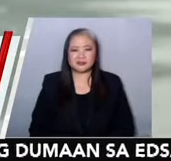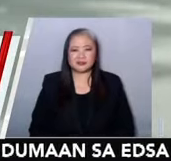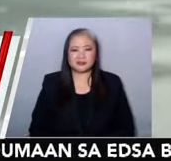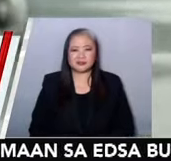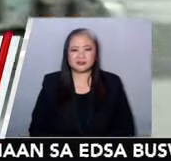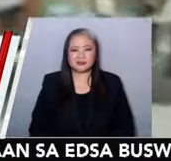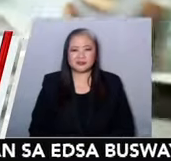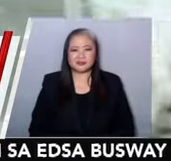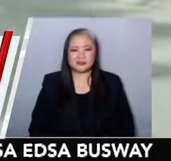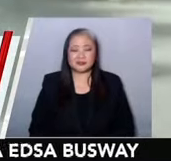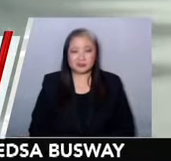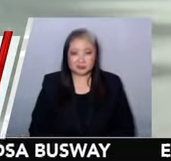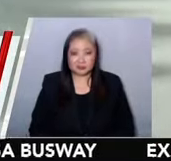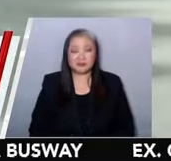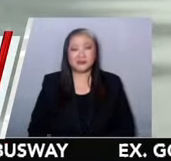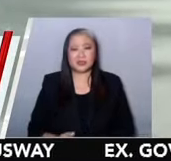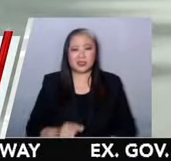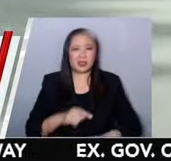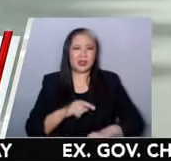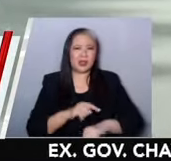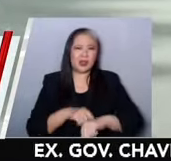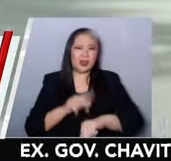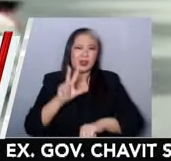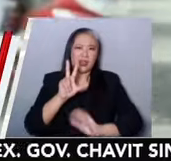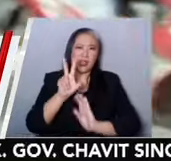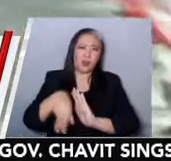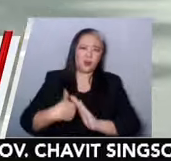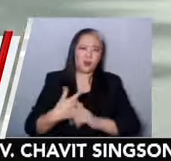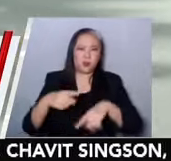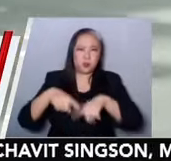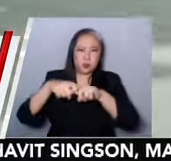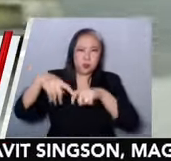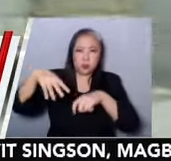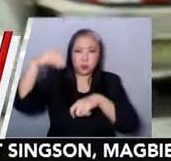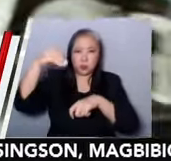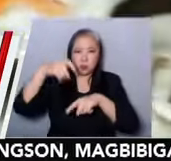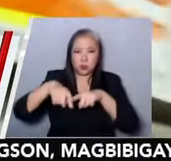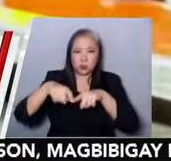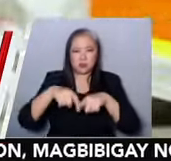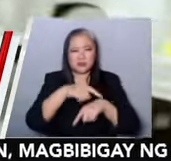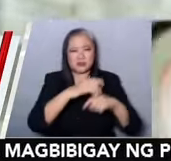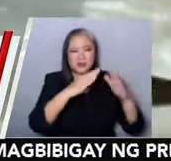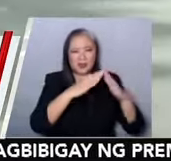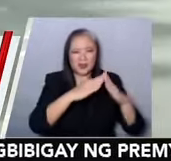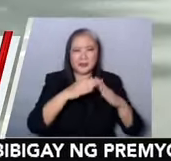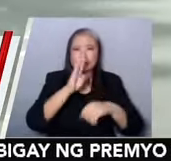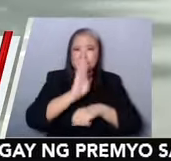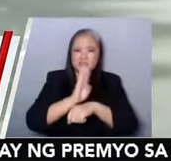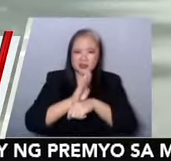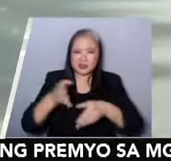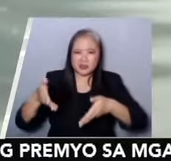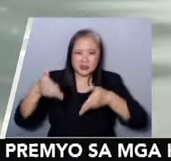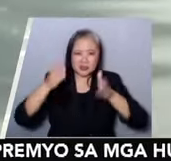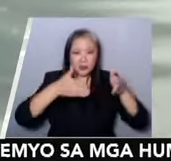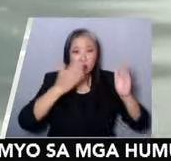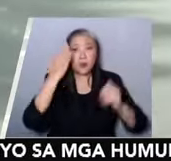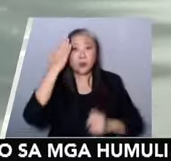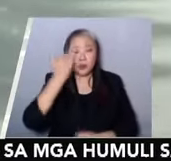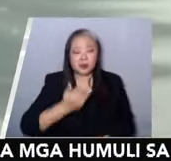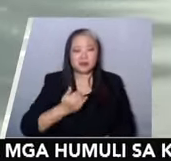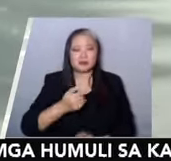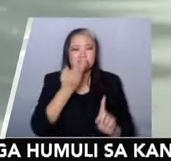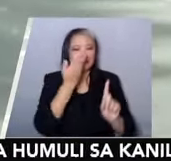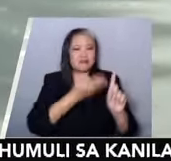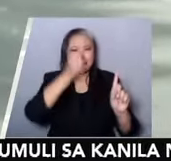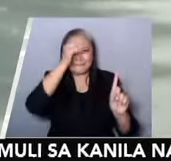Igan, halos tatlong oras na wala ng supply ng kuryente ang ilang bahay at establishmento rito sa Navotas matapos nga umakyat sa poste ng kuryente ang isang